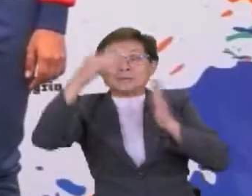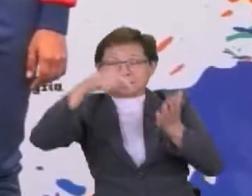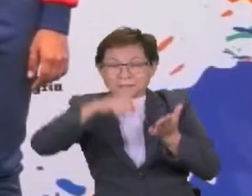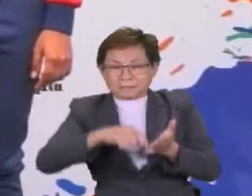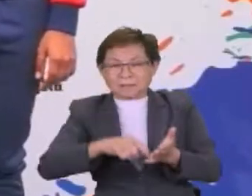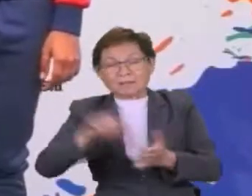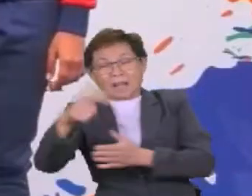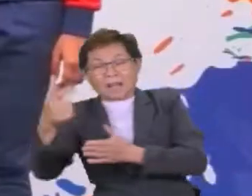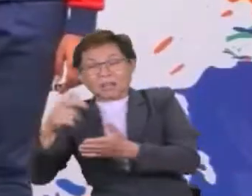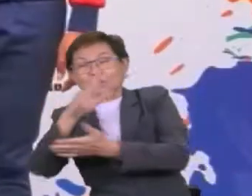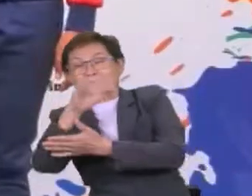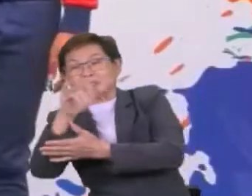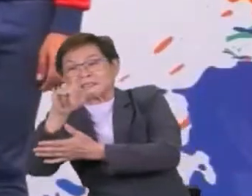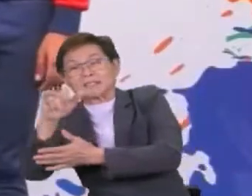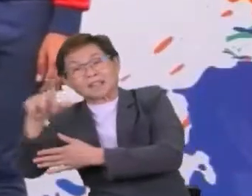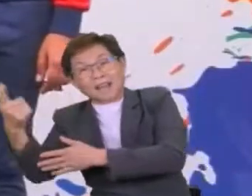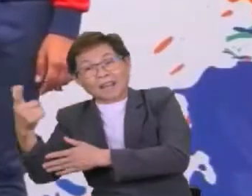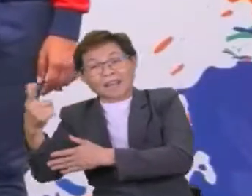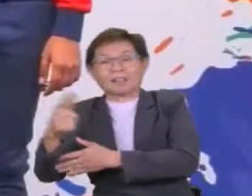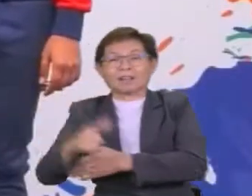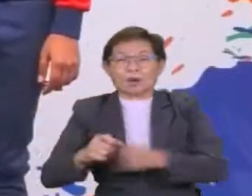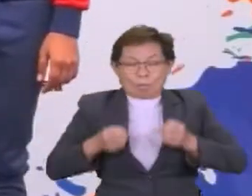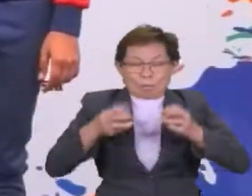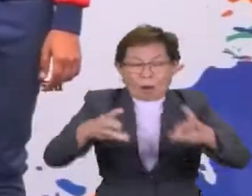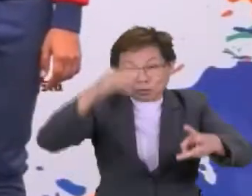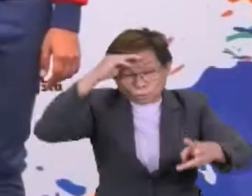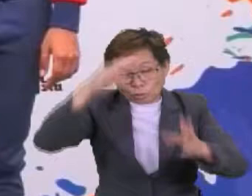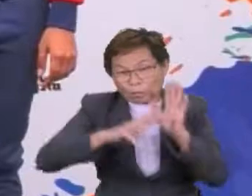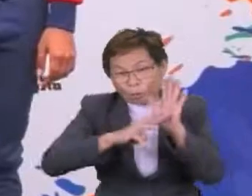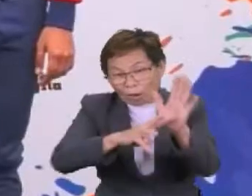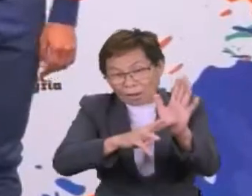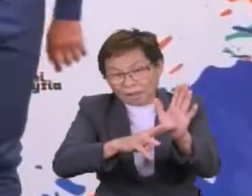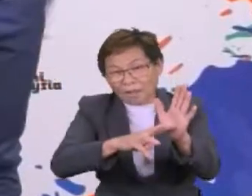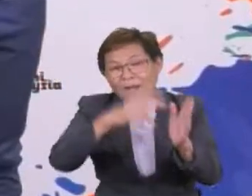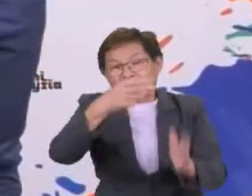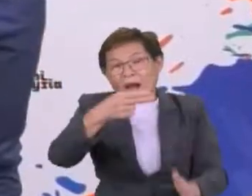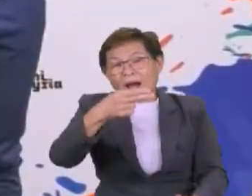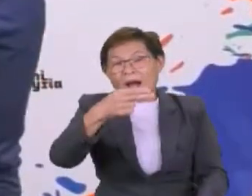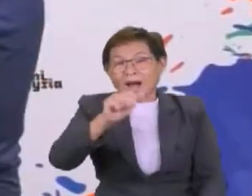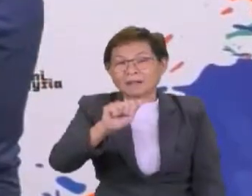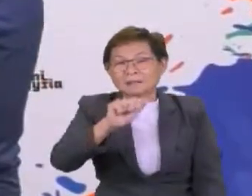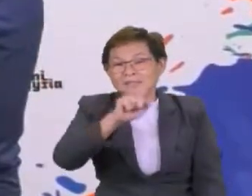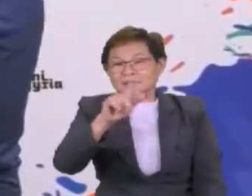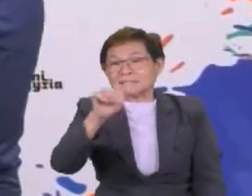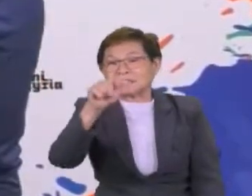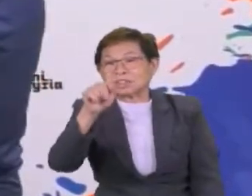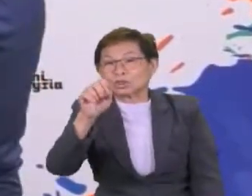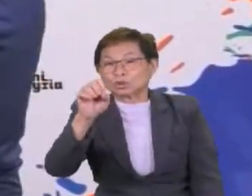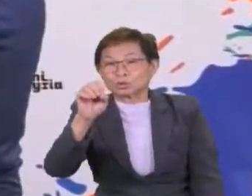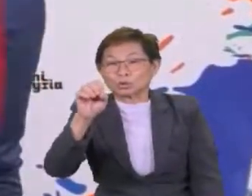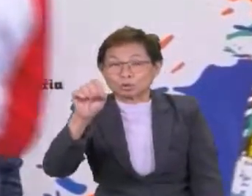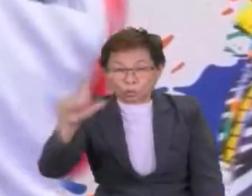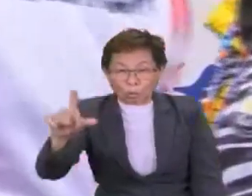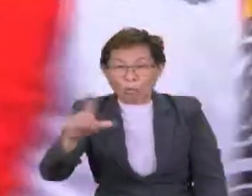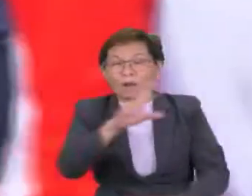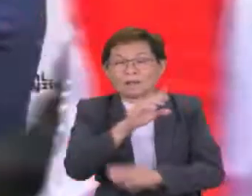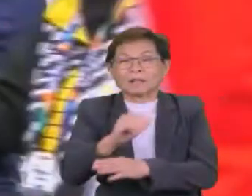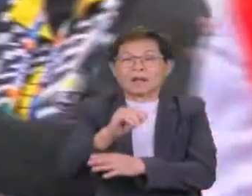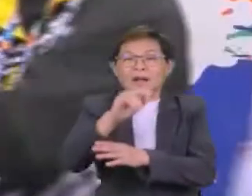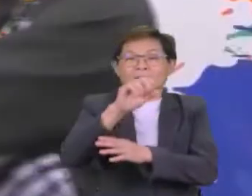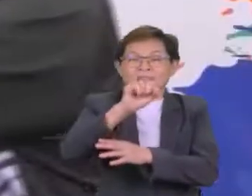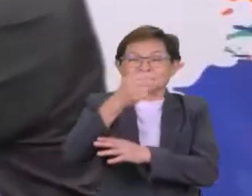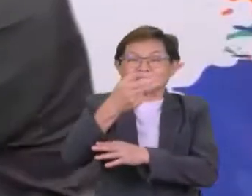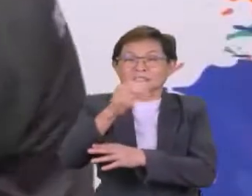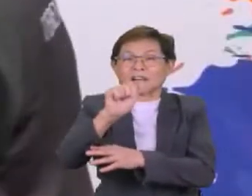ini selain sitindaon di baskom pasti kolaborasi Joho diwakili ahazia tool Isya Suhardi Nur mastura Norman